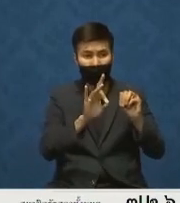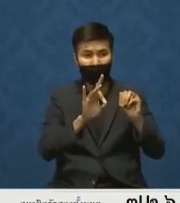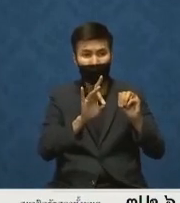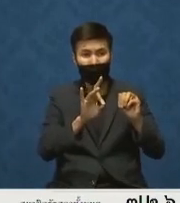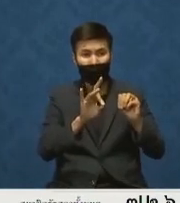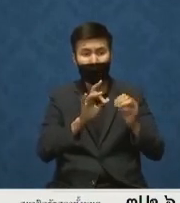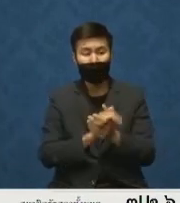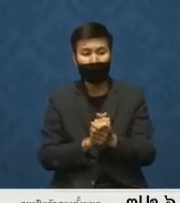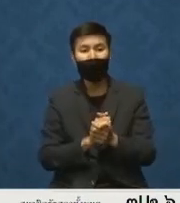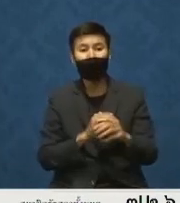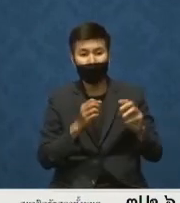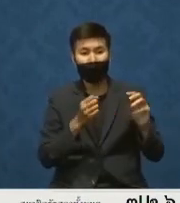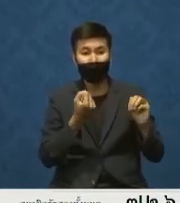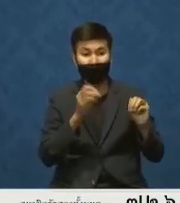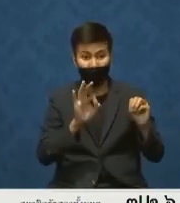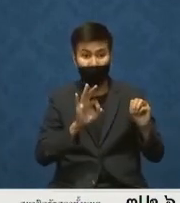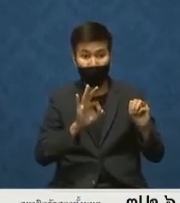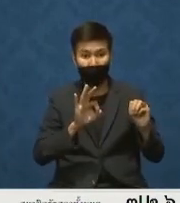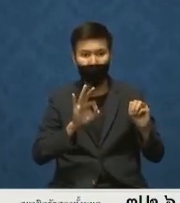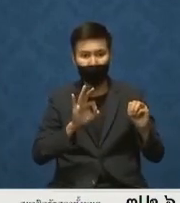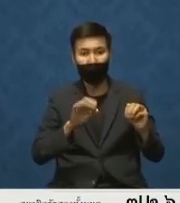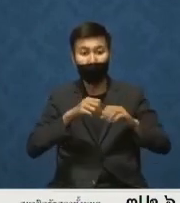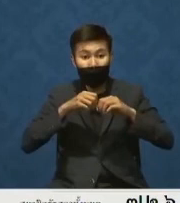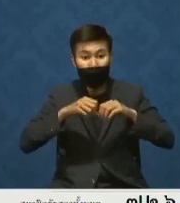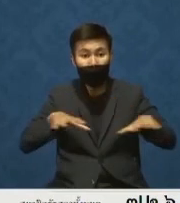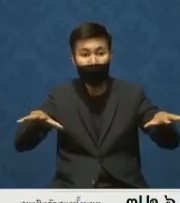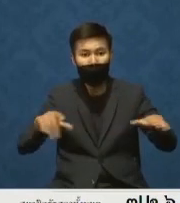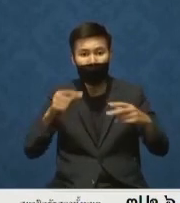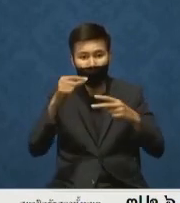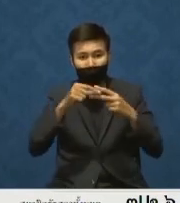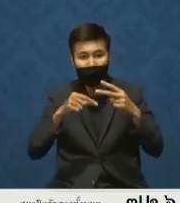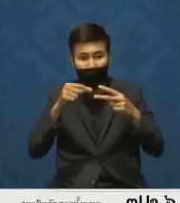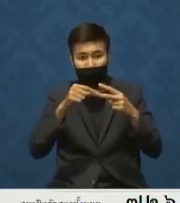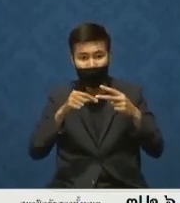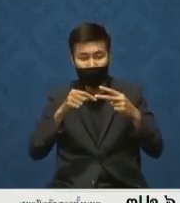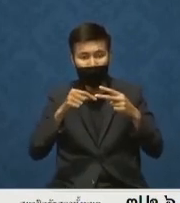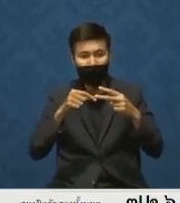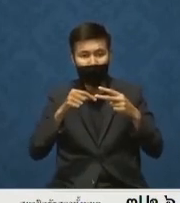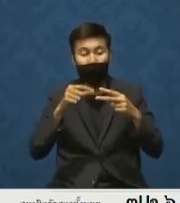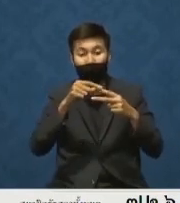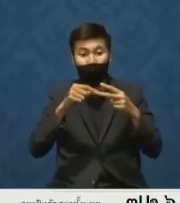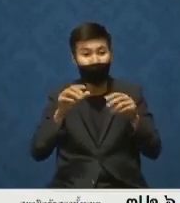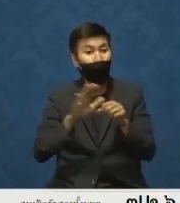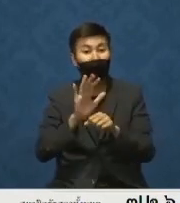excland จะเปนเรองของการเผยแพ้คขนyetดิบรายหน่วยซึก